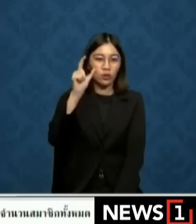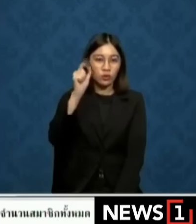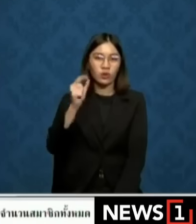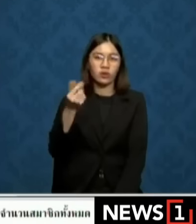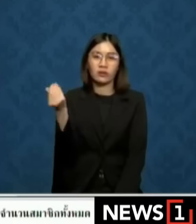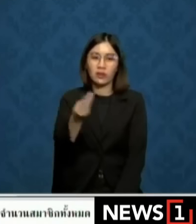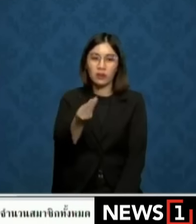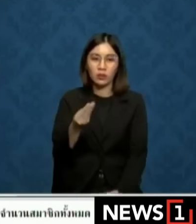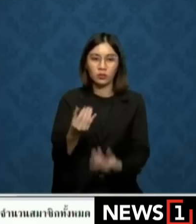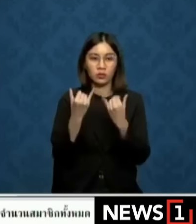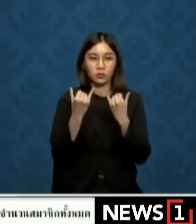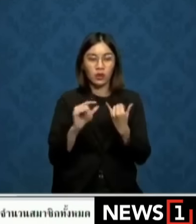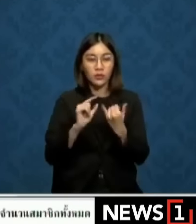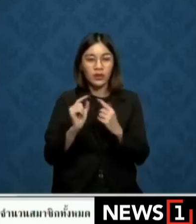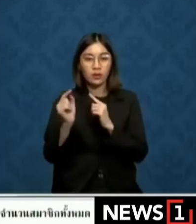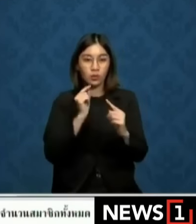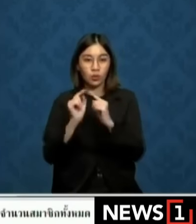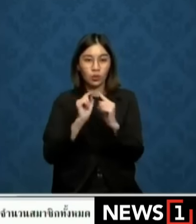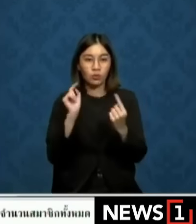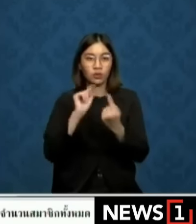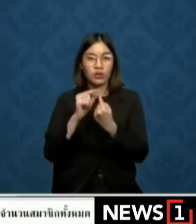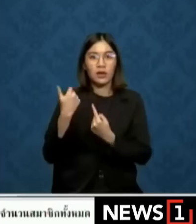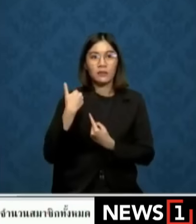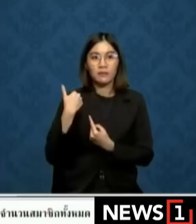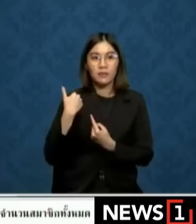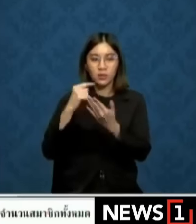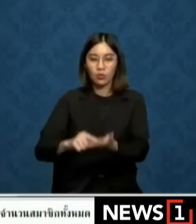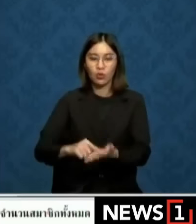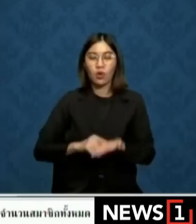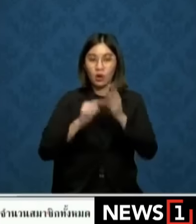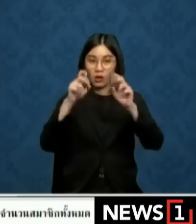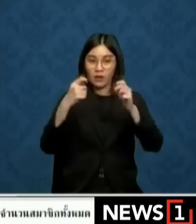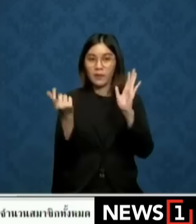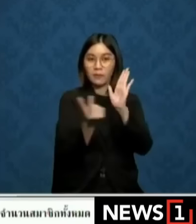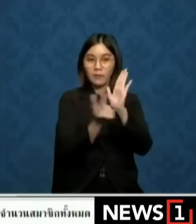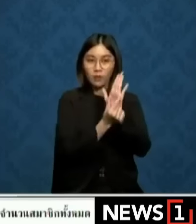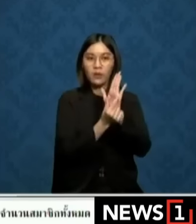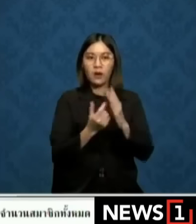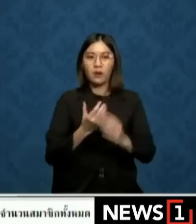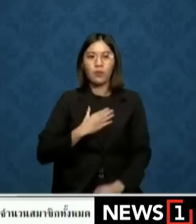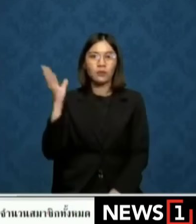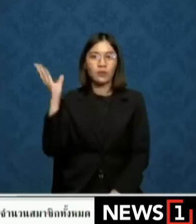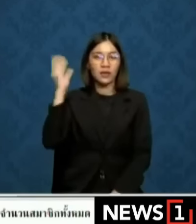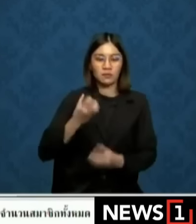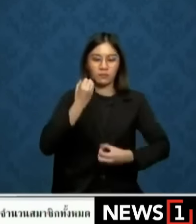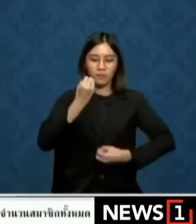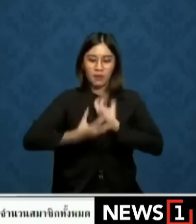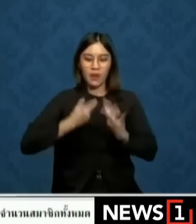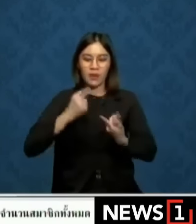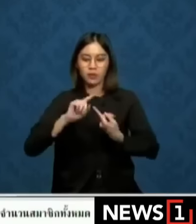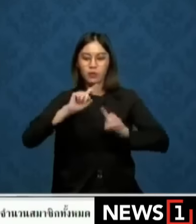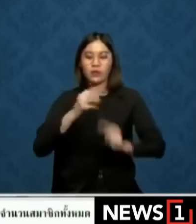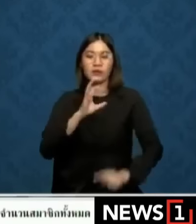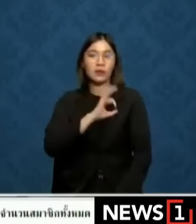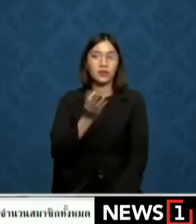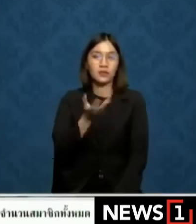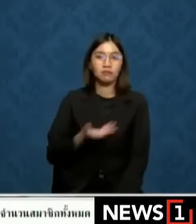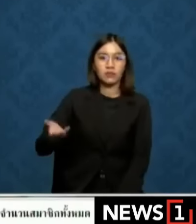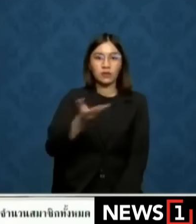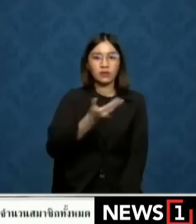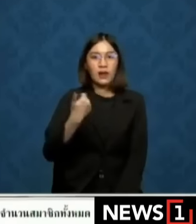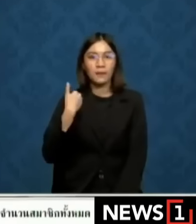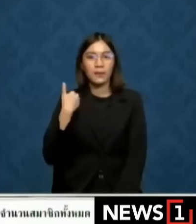นอ่ะเรื่องนี้นายกแถลงว่ายังไงก็ต้องหาต้นเหตุให้ได้แก้ปัญหาให้เร็วนี่ผ่านมากี่วันแล้วล่ะปัญหารู้หรือยังหมายถึ